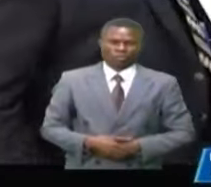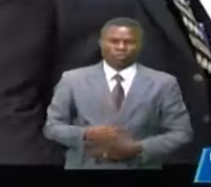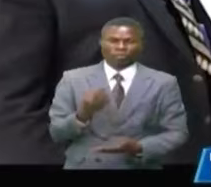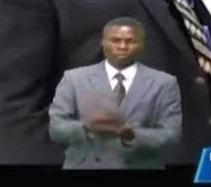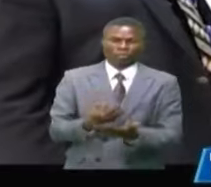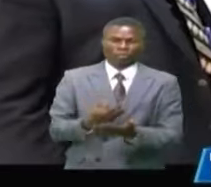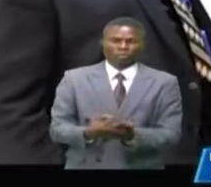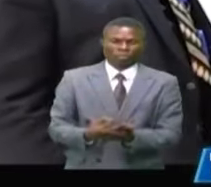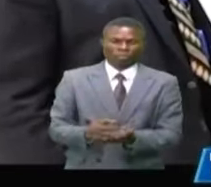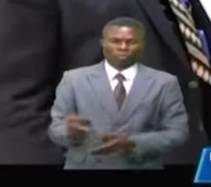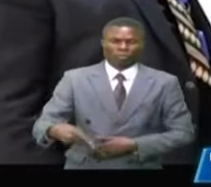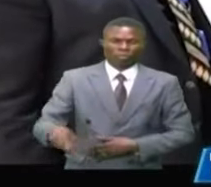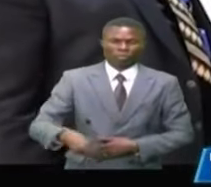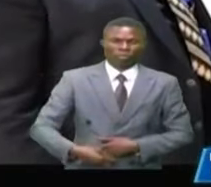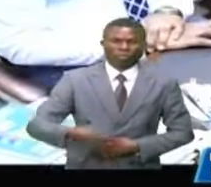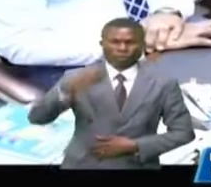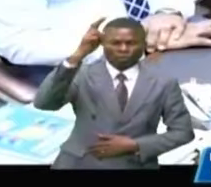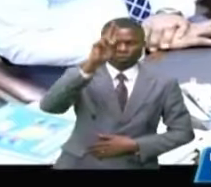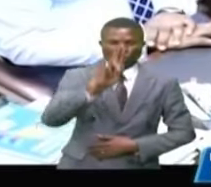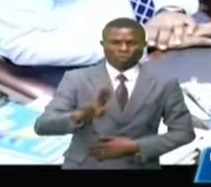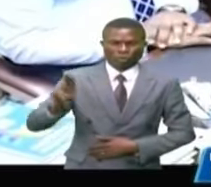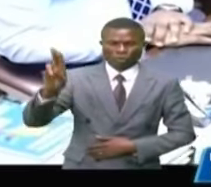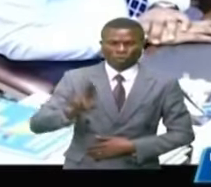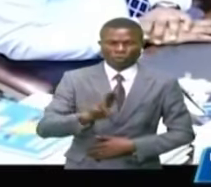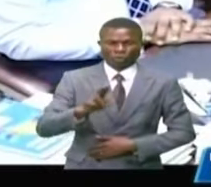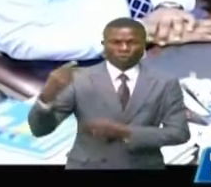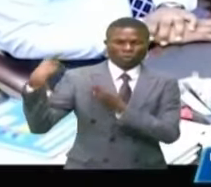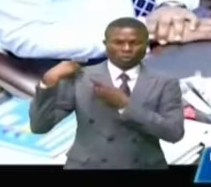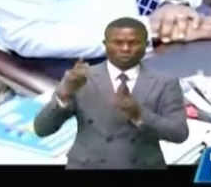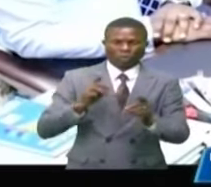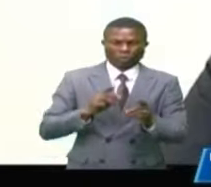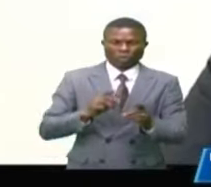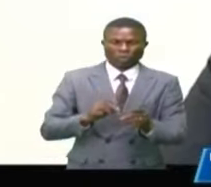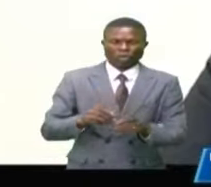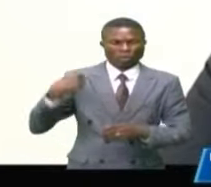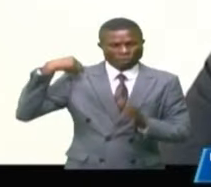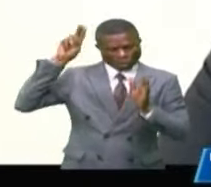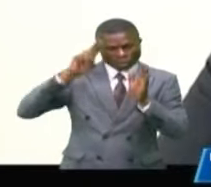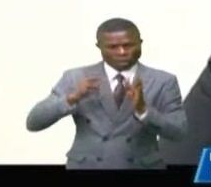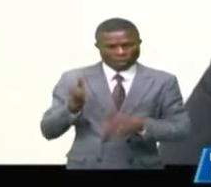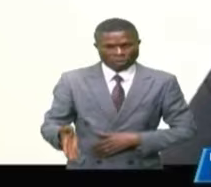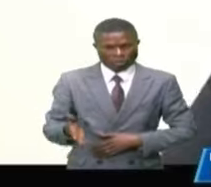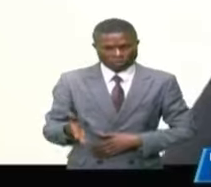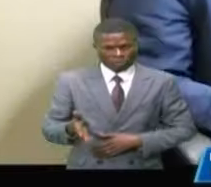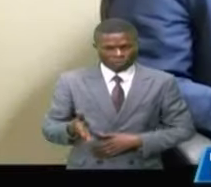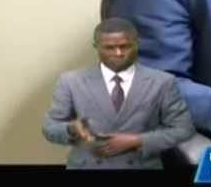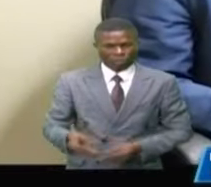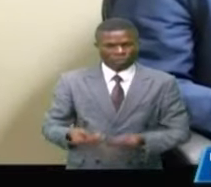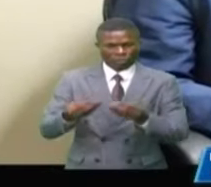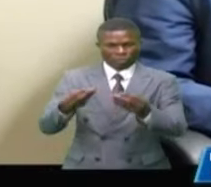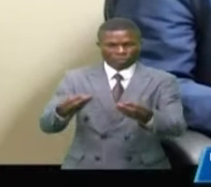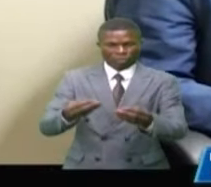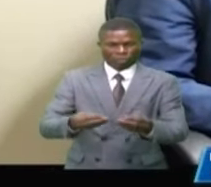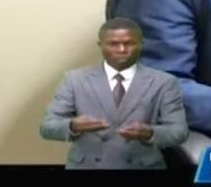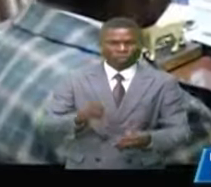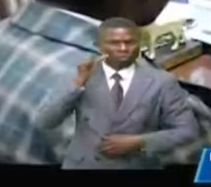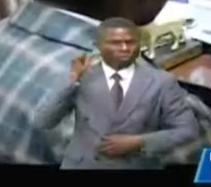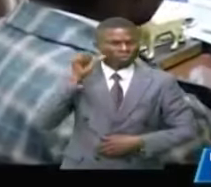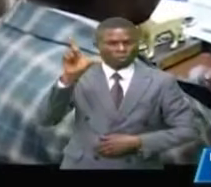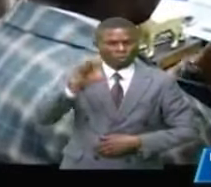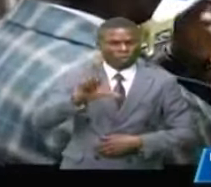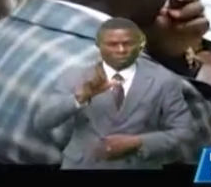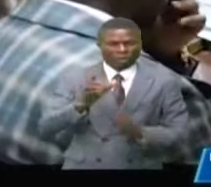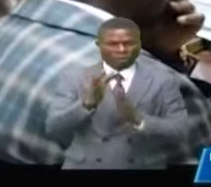de la province du Haut-Tuélé, délégué du gouverneur Christophe Basséané-Nanga, a déposé ce lundi 16